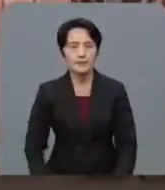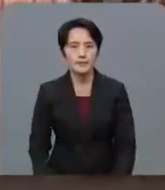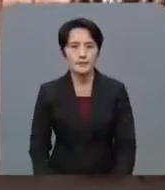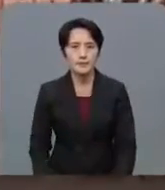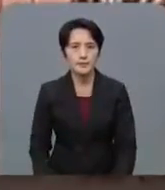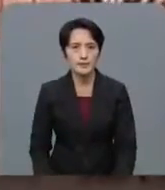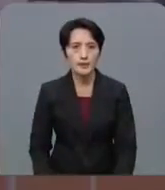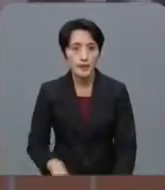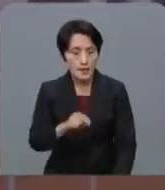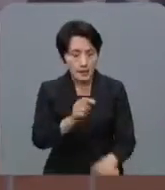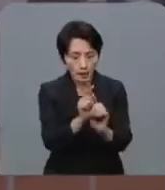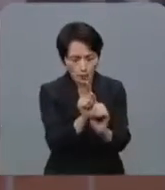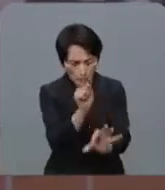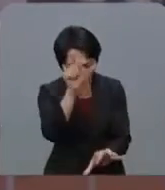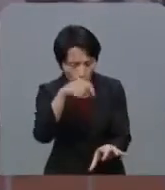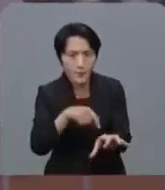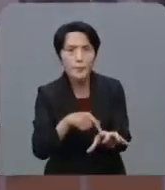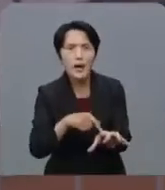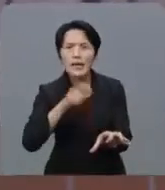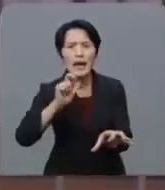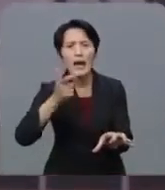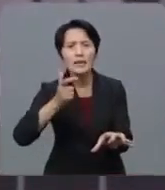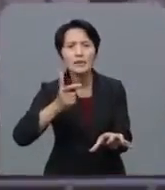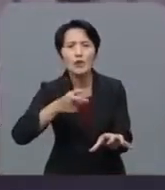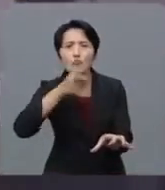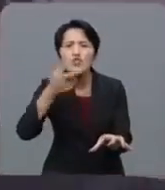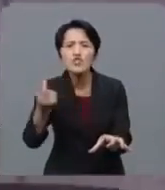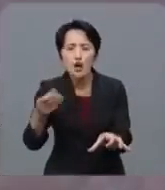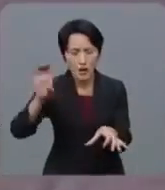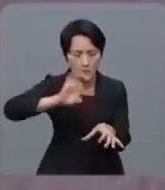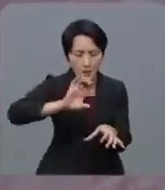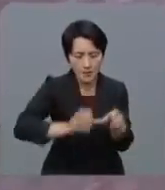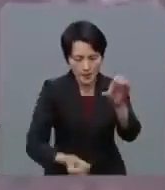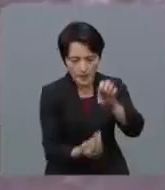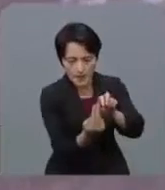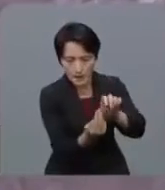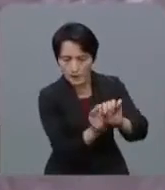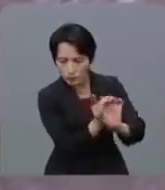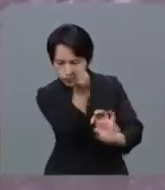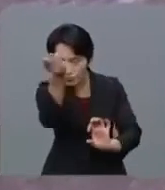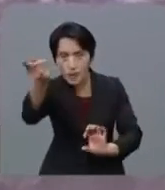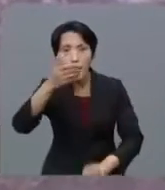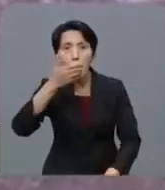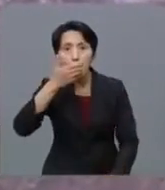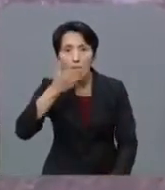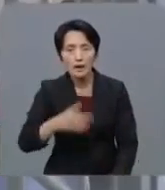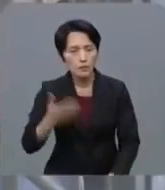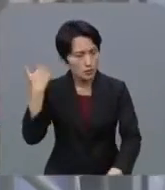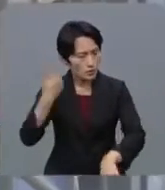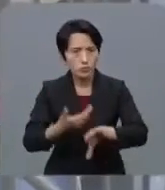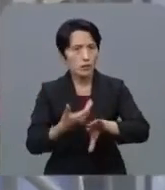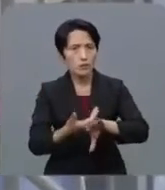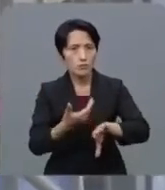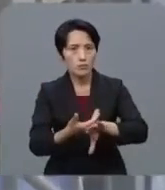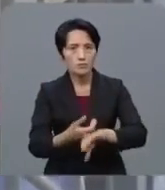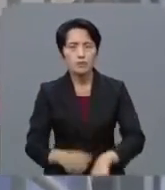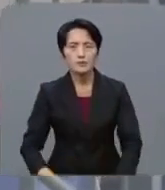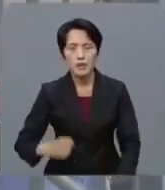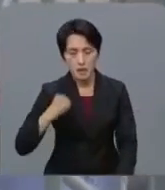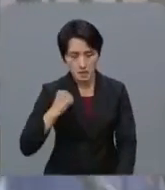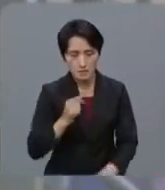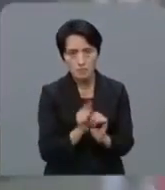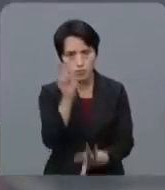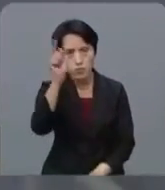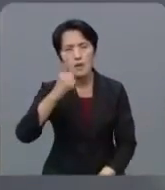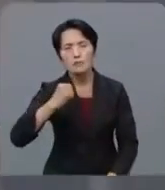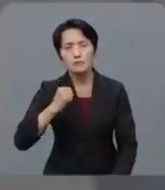鞍部化导弹燃料系统是将液体燃料装入容器中，在发射时进行安装的方式，性能与固体